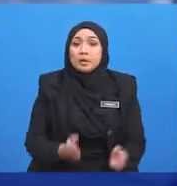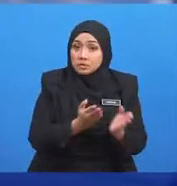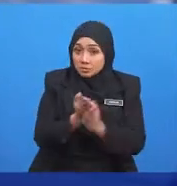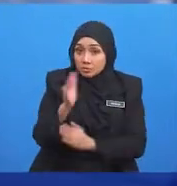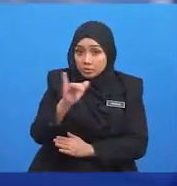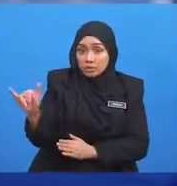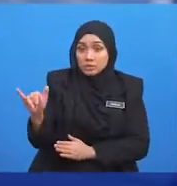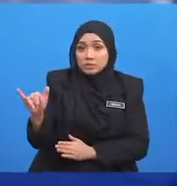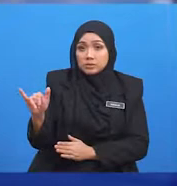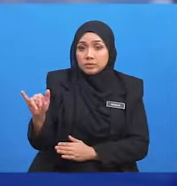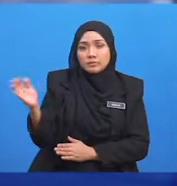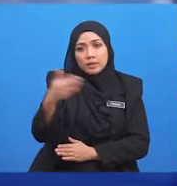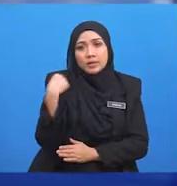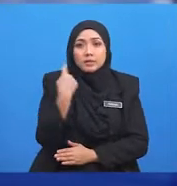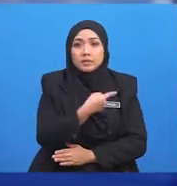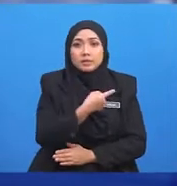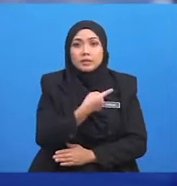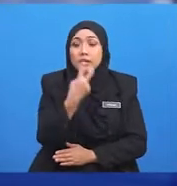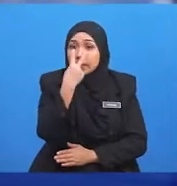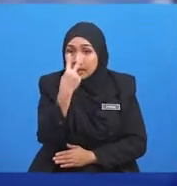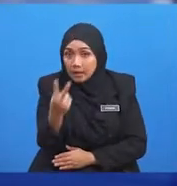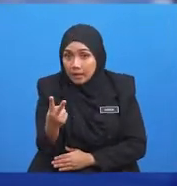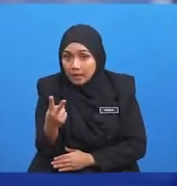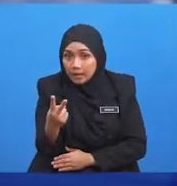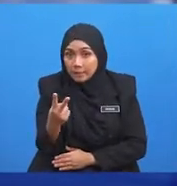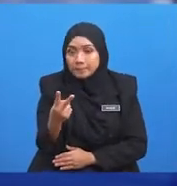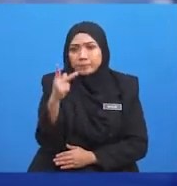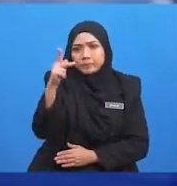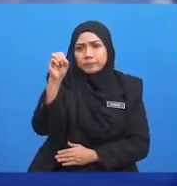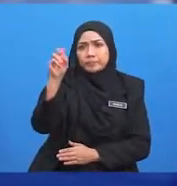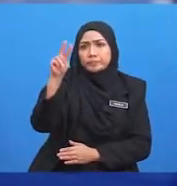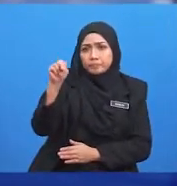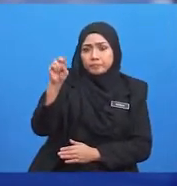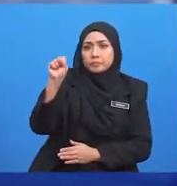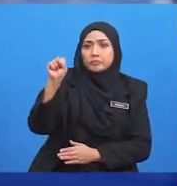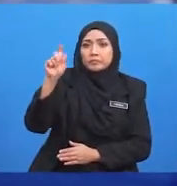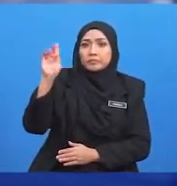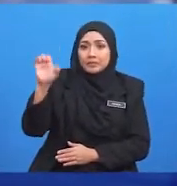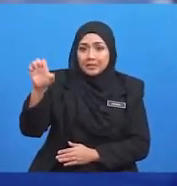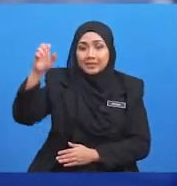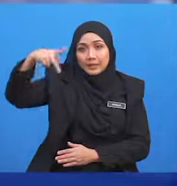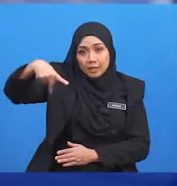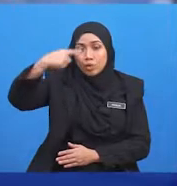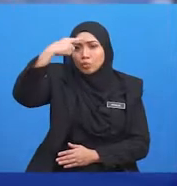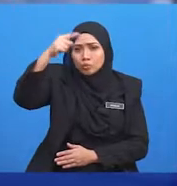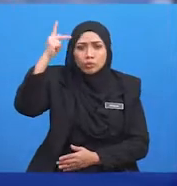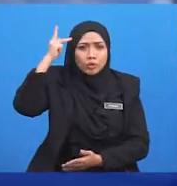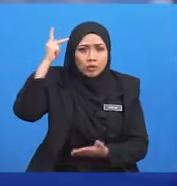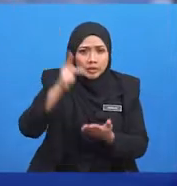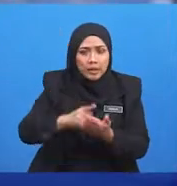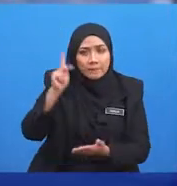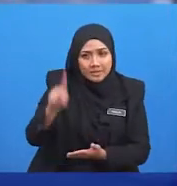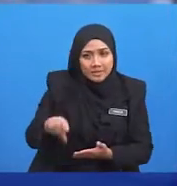Seterusnya, marilah kita lihat konsep yang digunakan untuk mengenal pasti